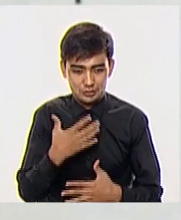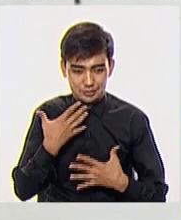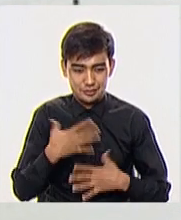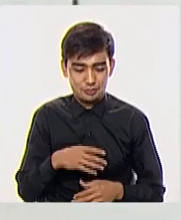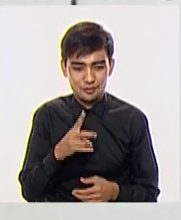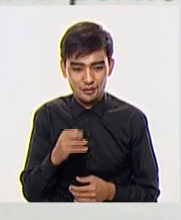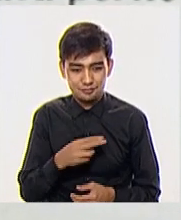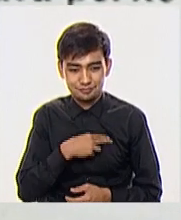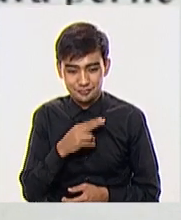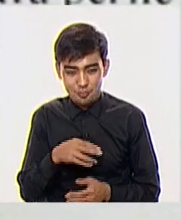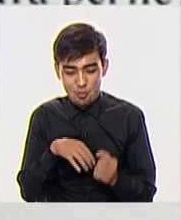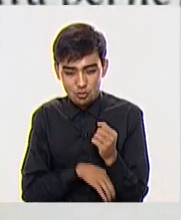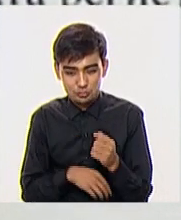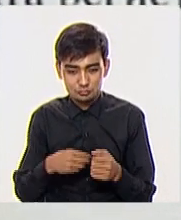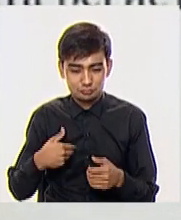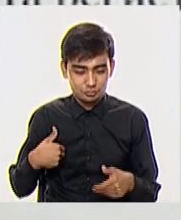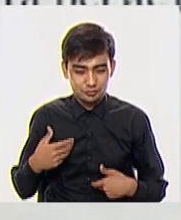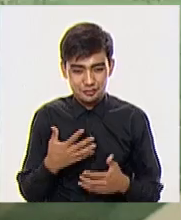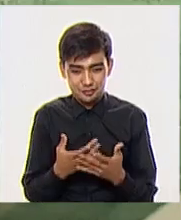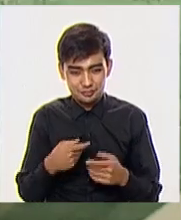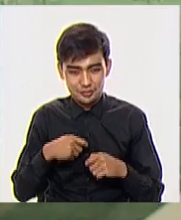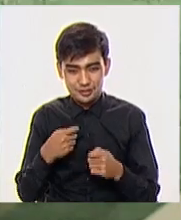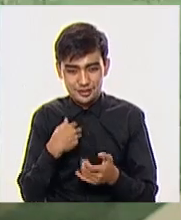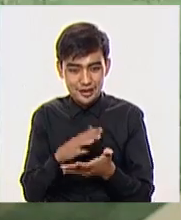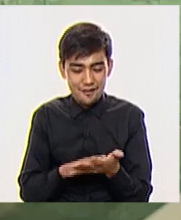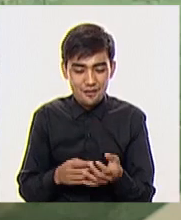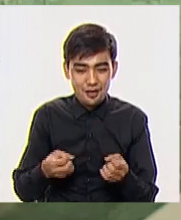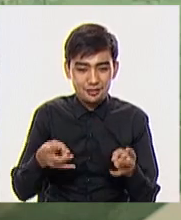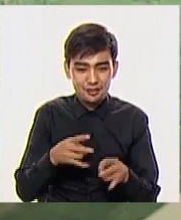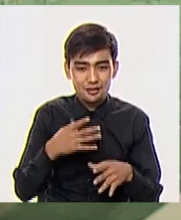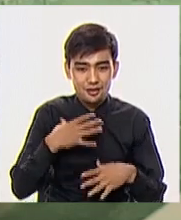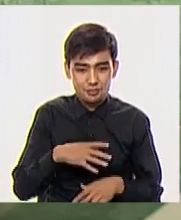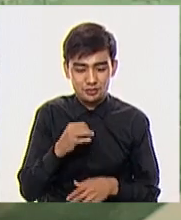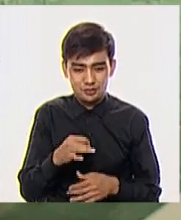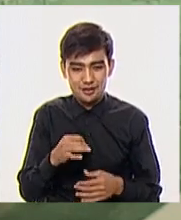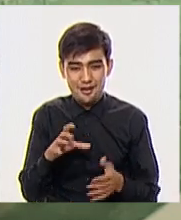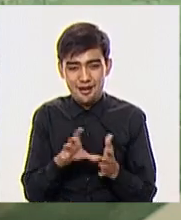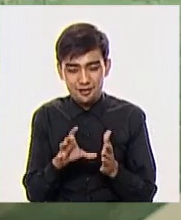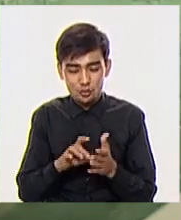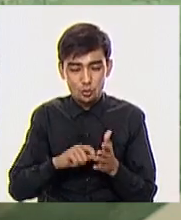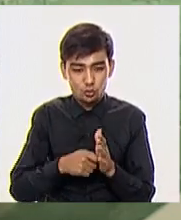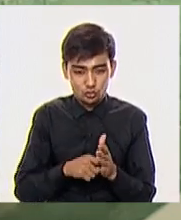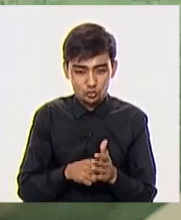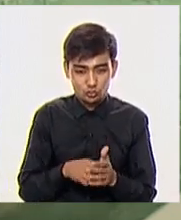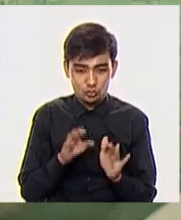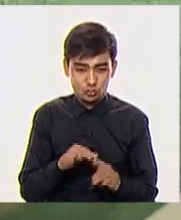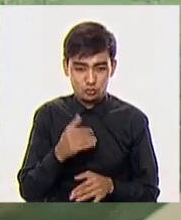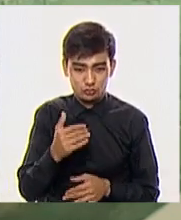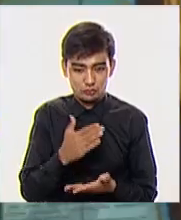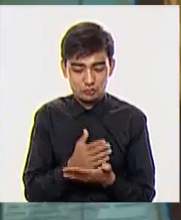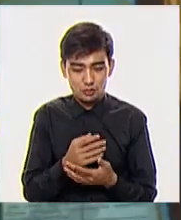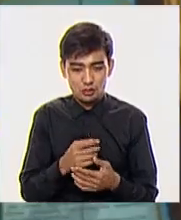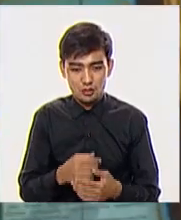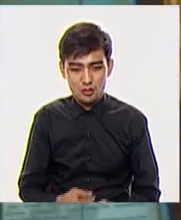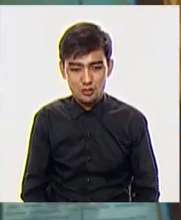на посмертное донорство. Мужчина уверяет, никаких заявок он не оставлял, а доступ к электронному ключу имеется только у него.